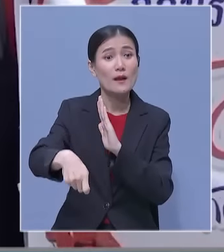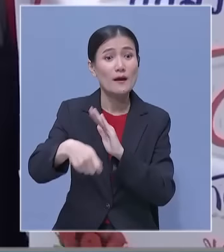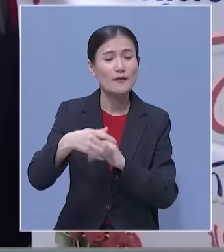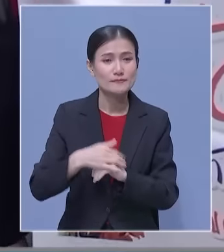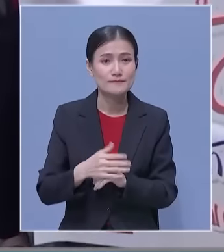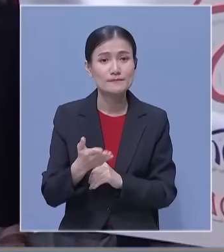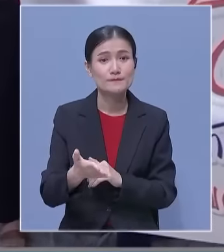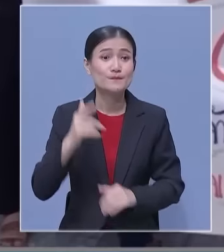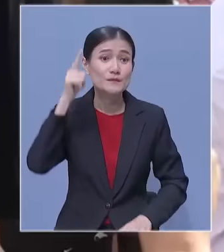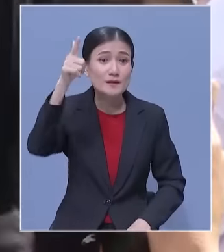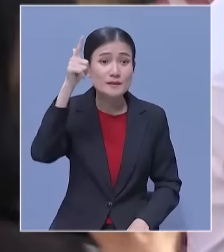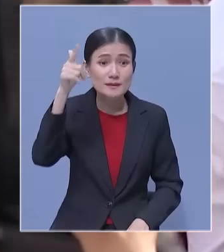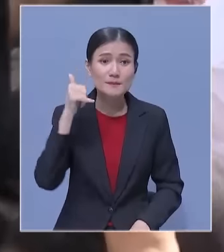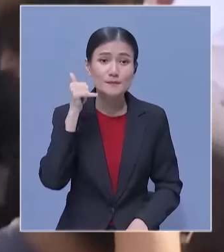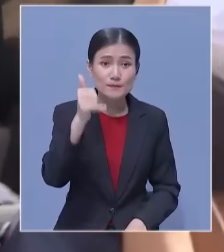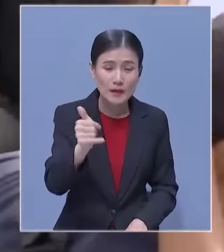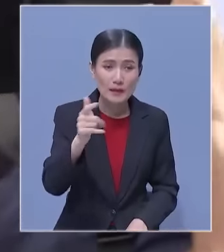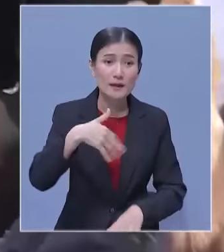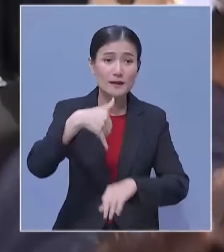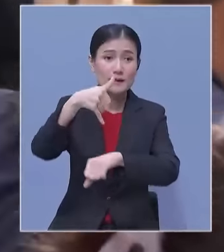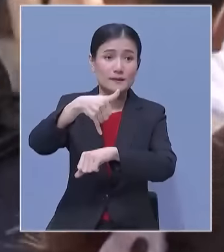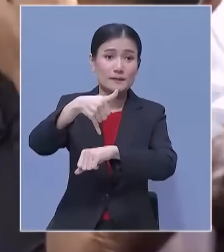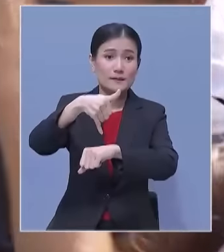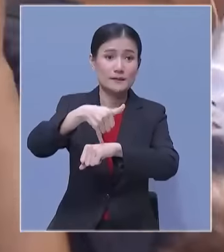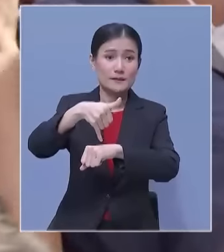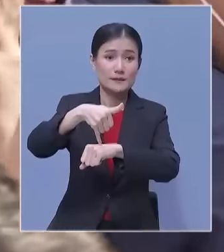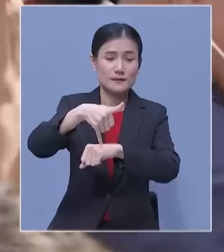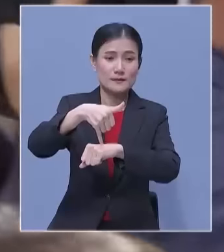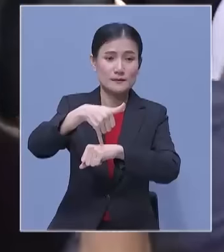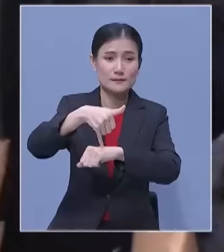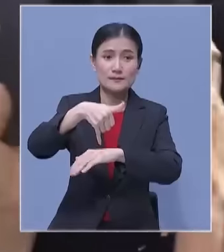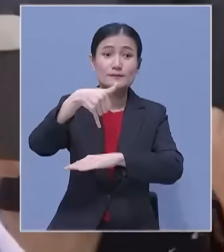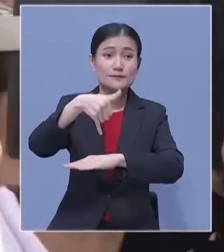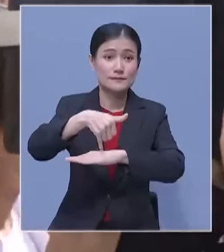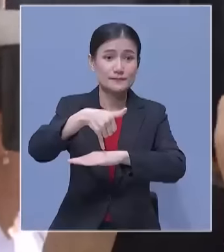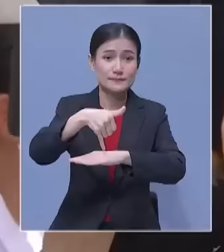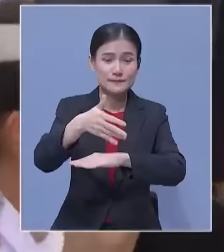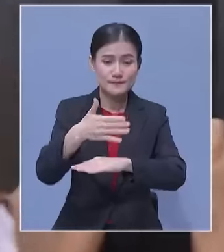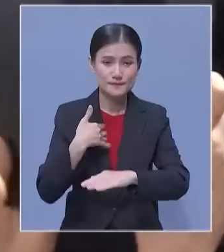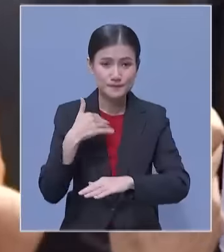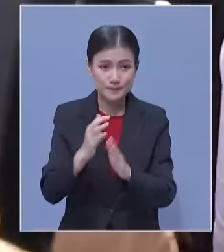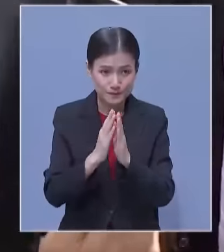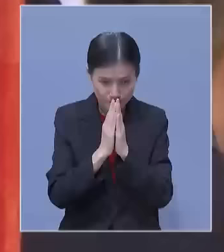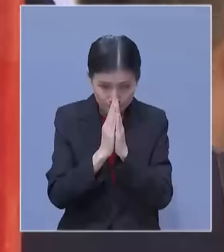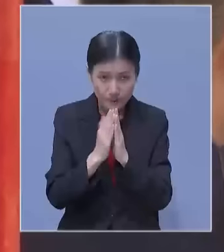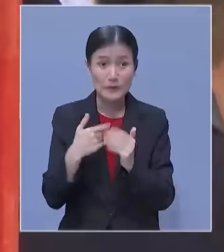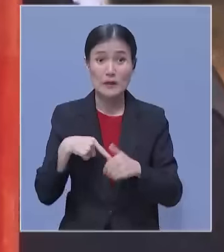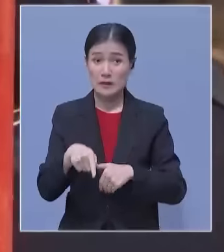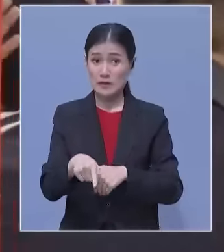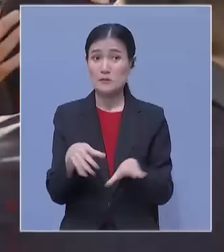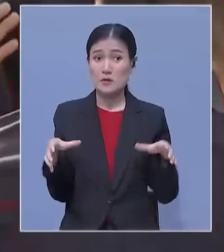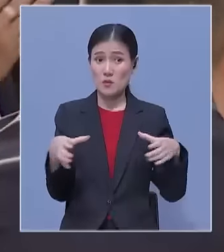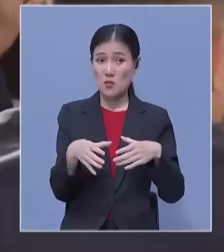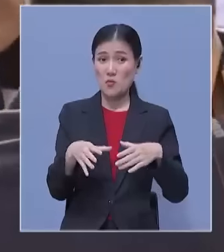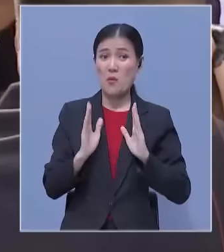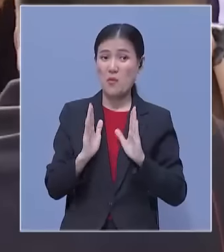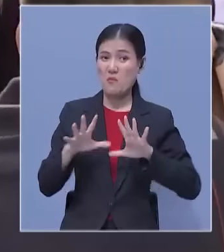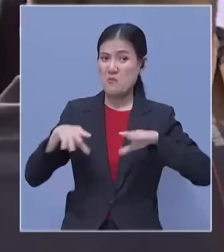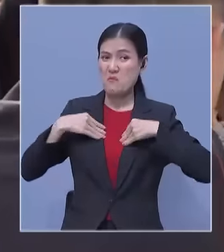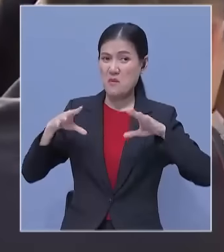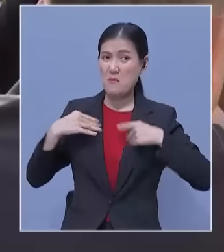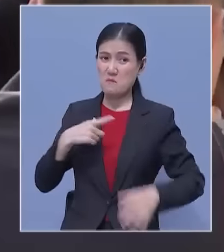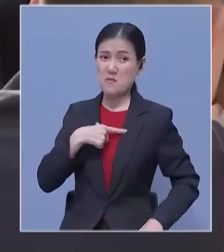านายทักษิณก็แวะไปสักการะอนุสาวรีย์ย่าโมนะคะซึ่งจุดนี้มีกลุ่มคนถือป้ายต่อต้านนายทักษิณด้ว